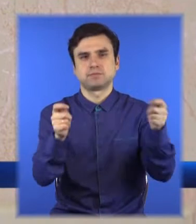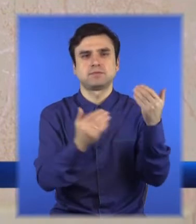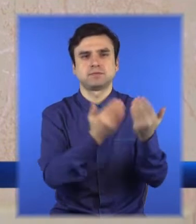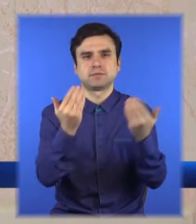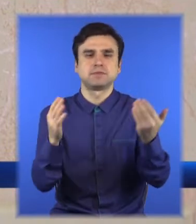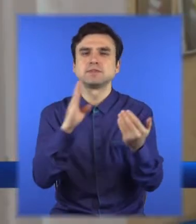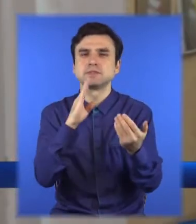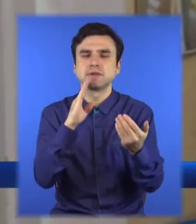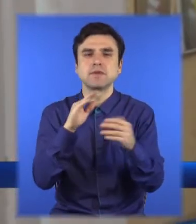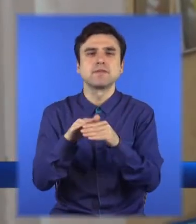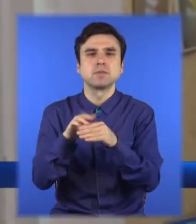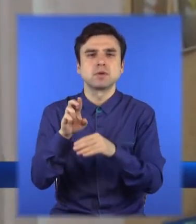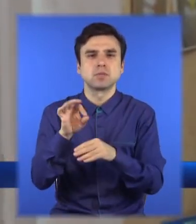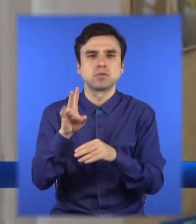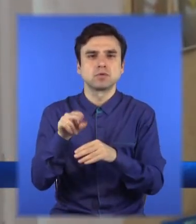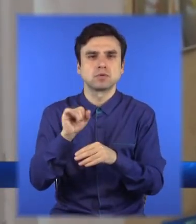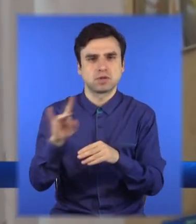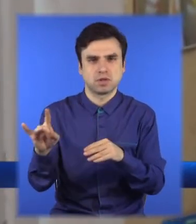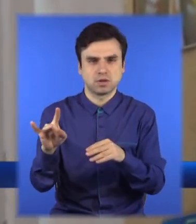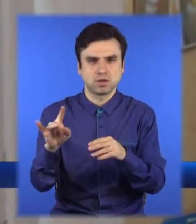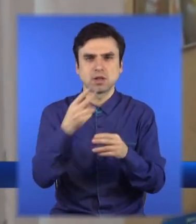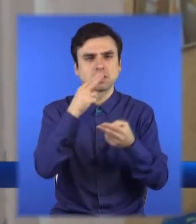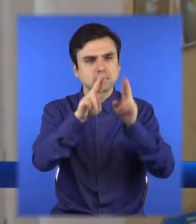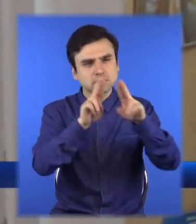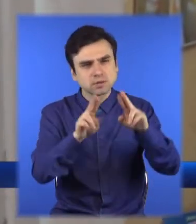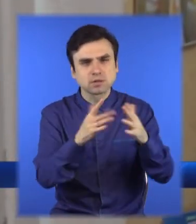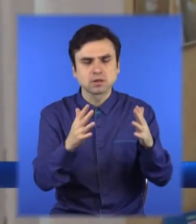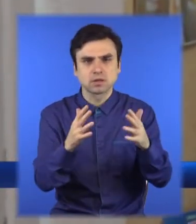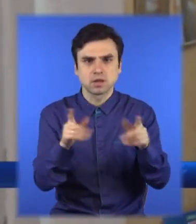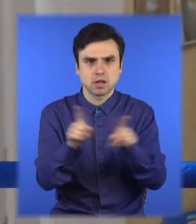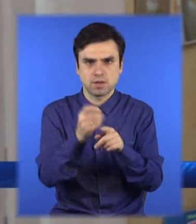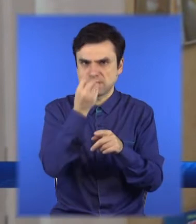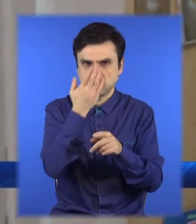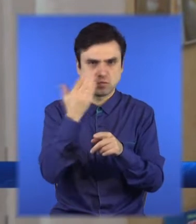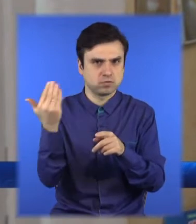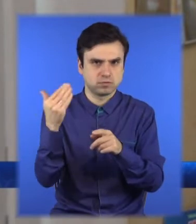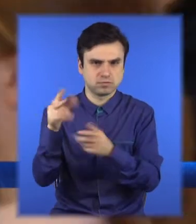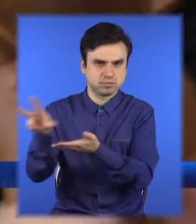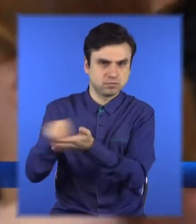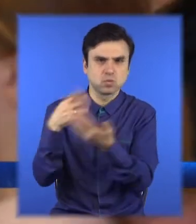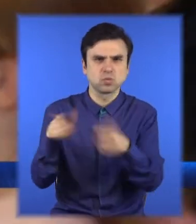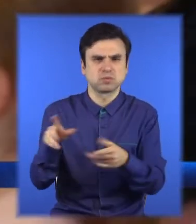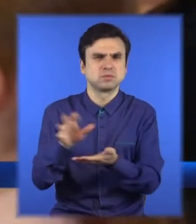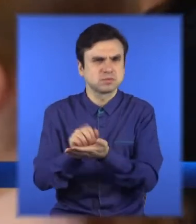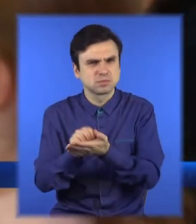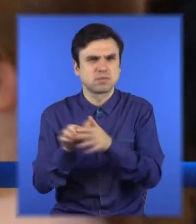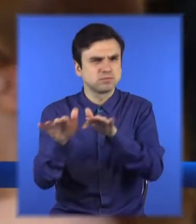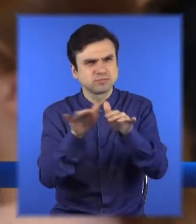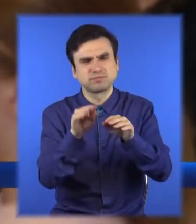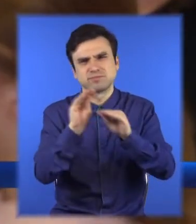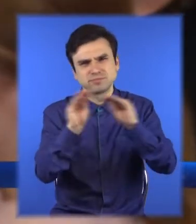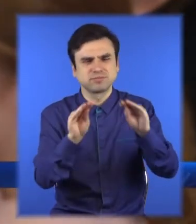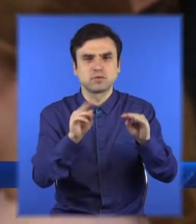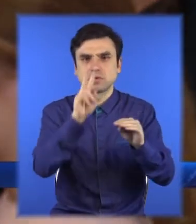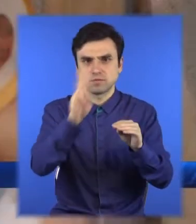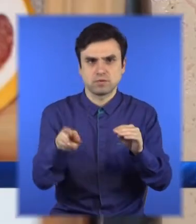Картини та аплікації жінка створює в традиційному для Японії стилі ось вже два роки. Окрім майстерності володіння